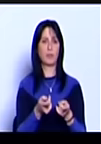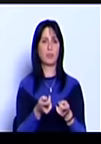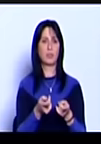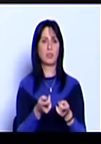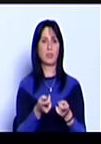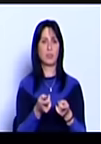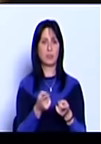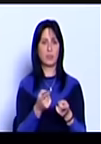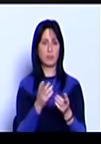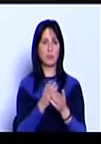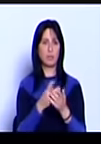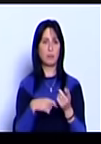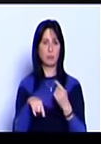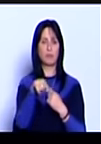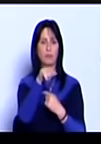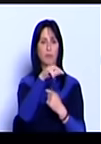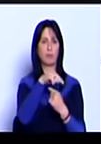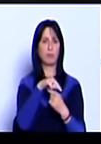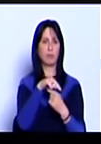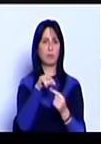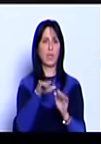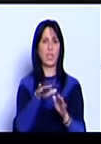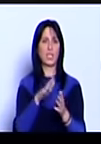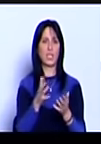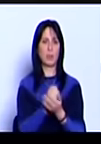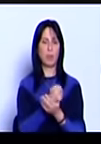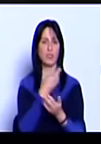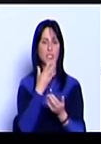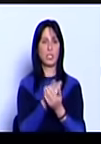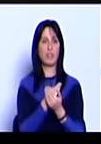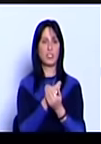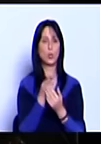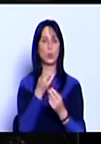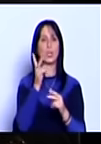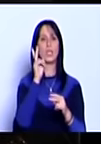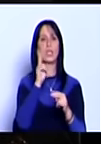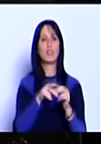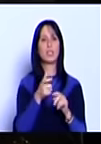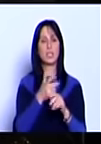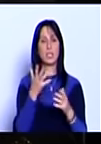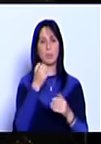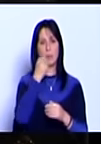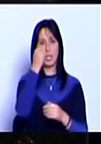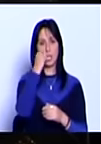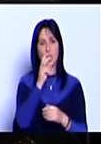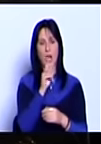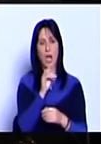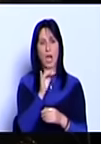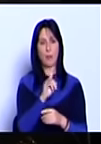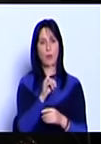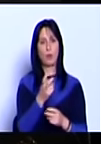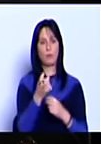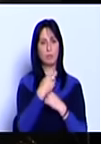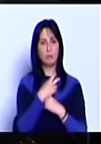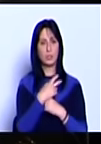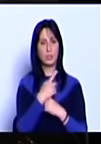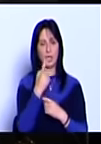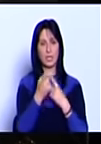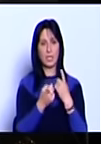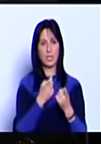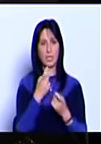შემთხვევაში ასე ირგული ვიაროს და ეძებოს თავისი ადგილი. გასაგებია. უნდა დავასრულოთ. ძალიან დიდი მადლობა ბატონო კახაბერ, რომ გვეწვიეთ